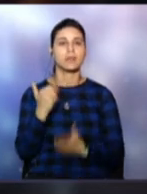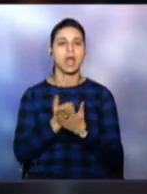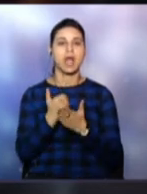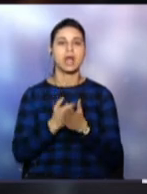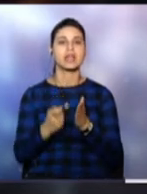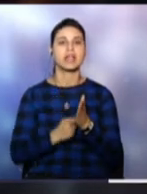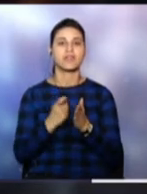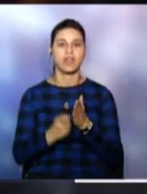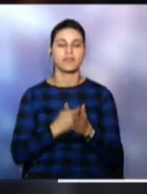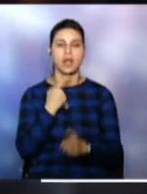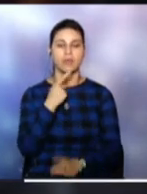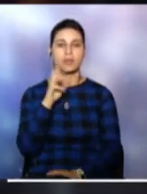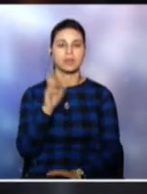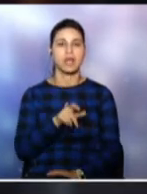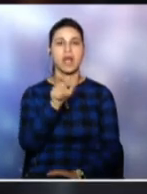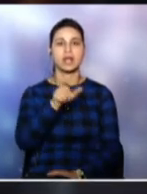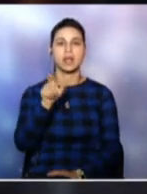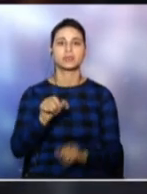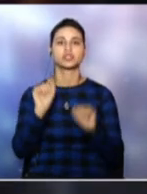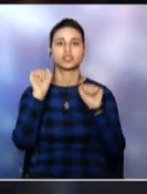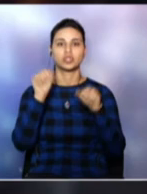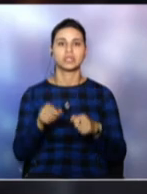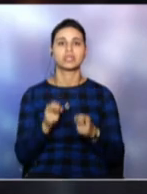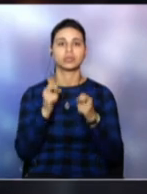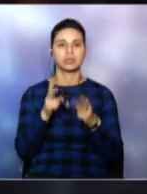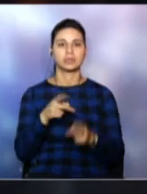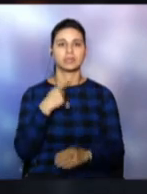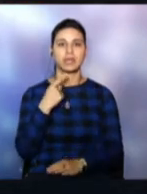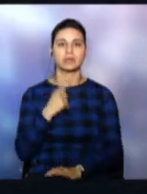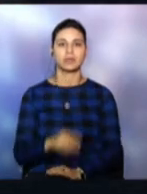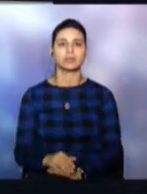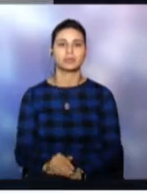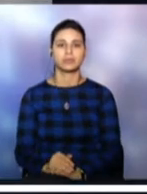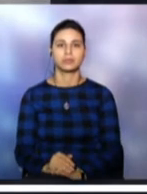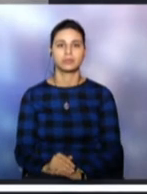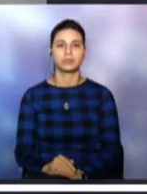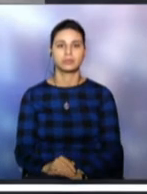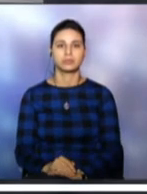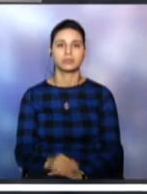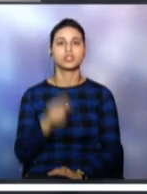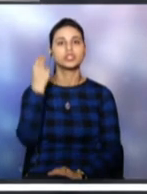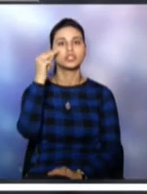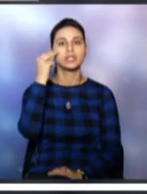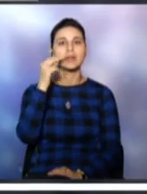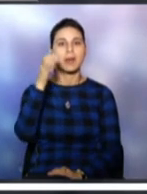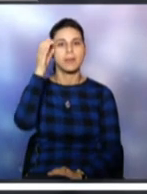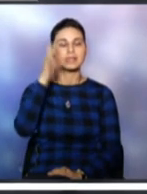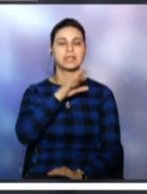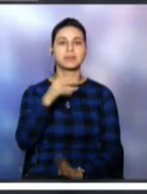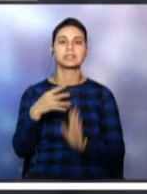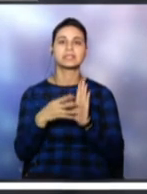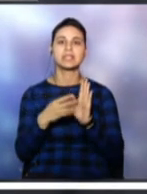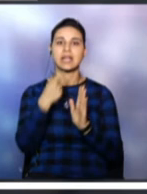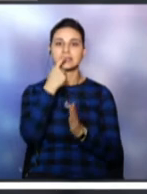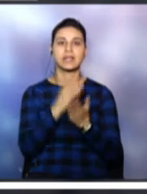შედეგზე ამახვილებენ და მოსახლეობას შესაძლო საფრთხეზე მიუთითებენ. ჩინელმა მეცნიერებმა 9 წლის